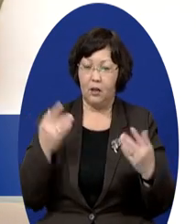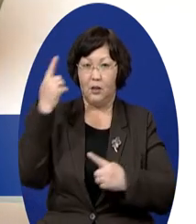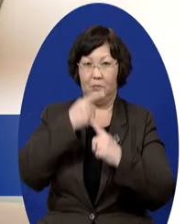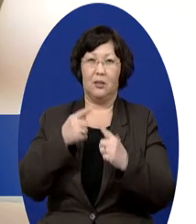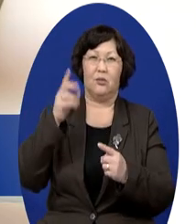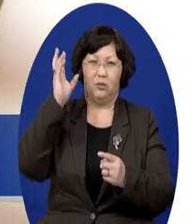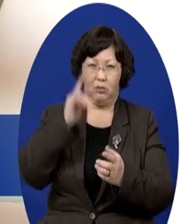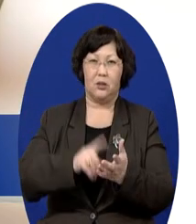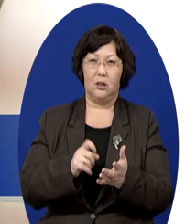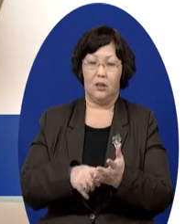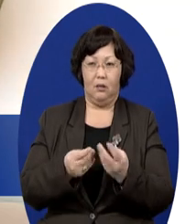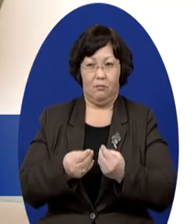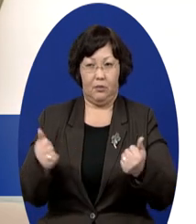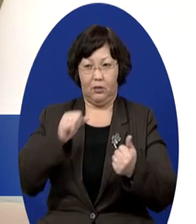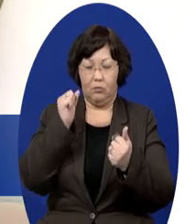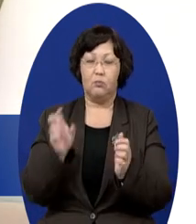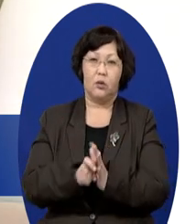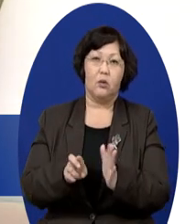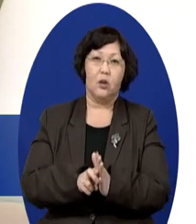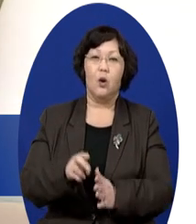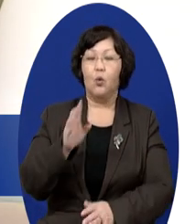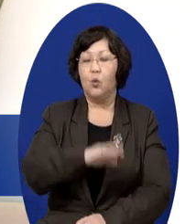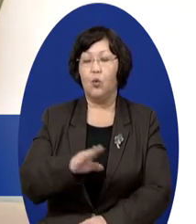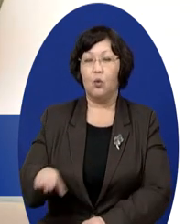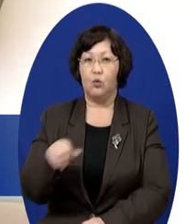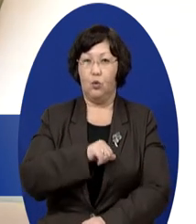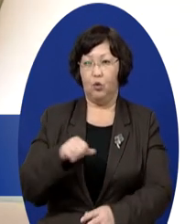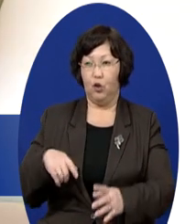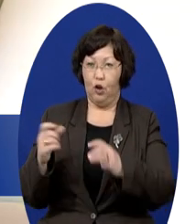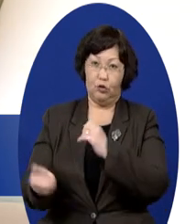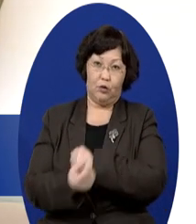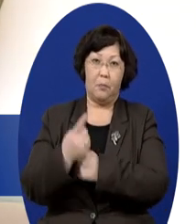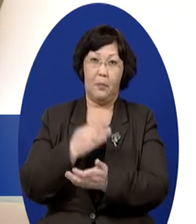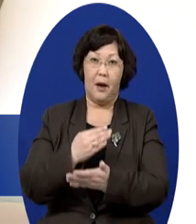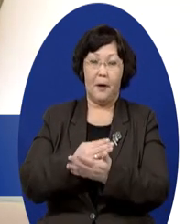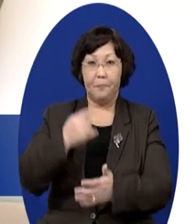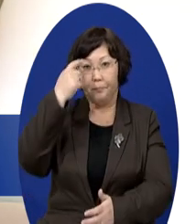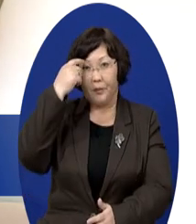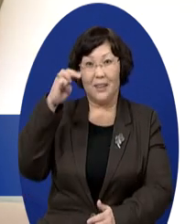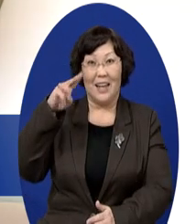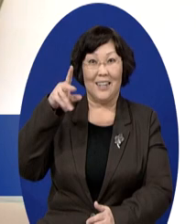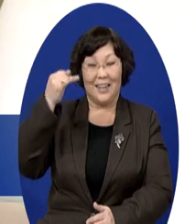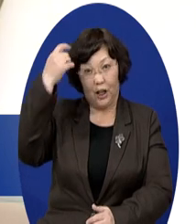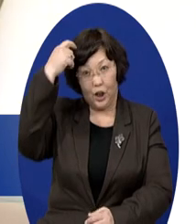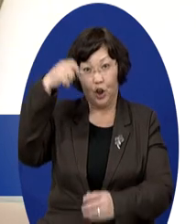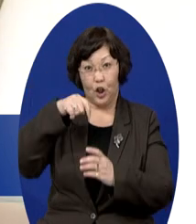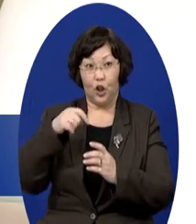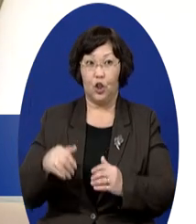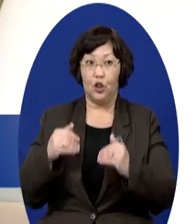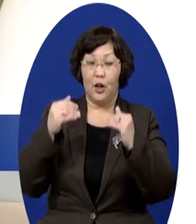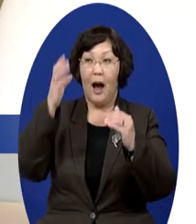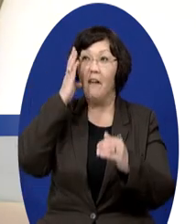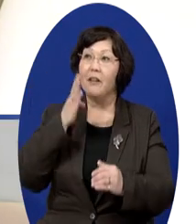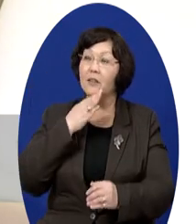ингээд өөрийн гэсэн онцлогтой ч гэсэн ингээд дөнгөж ингээд нөгөө тархинд төрчихөж явж байгаа учраас тэр ээж авиг л харж